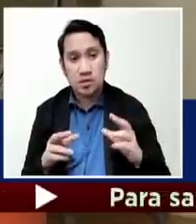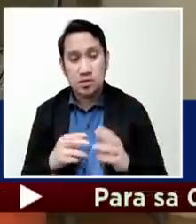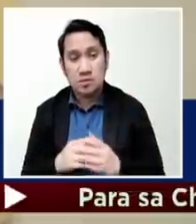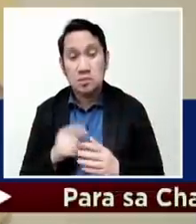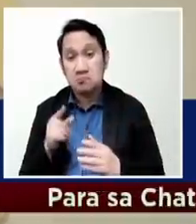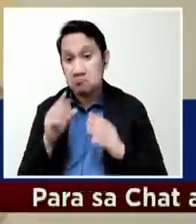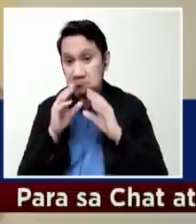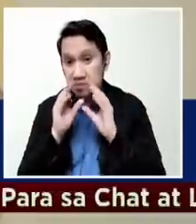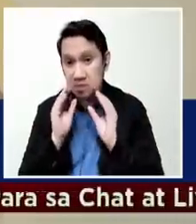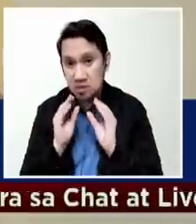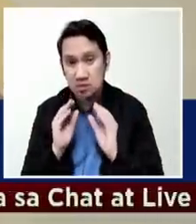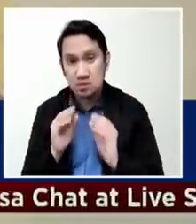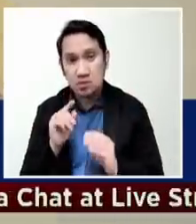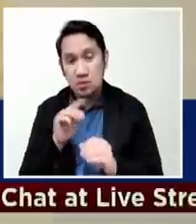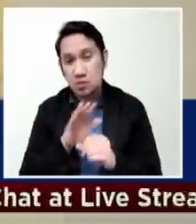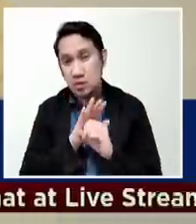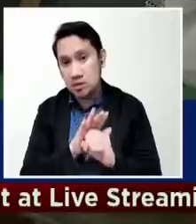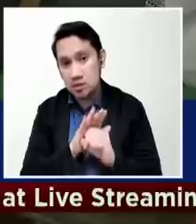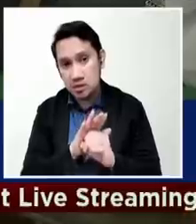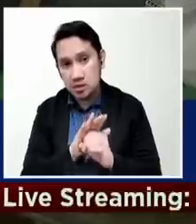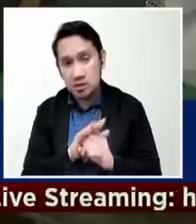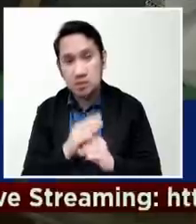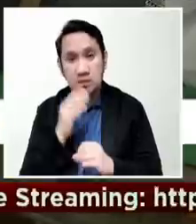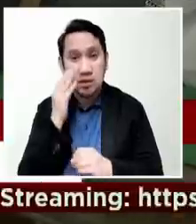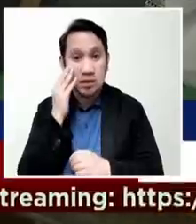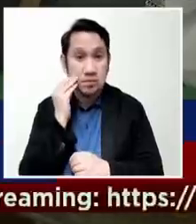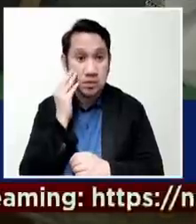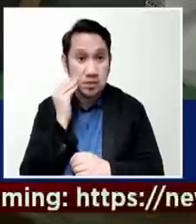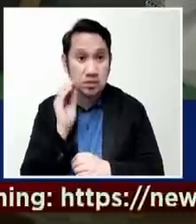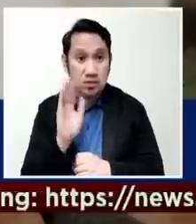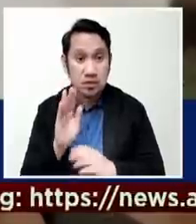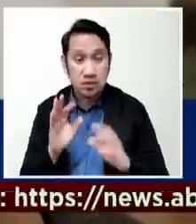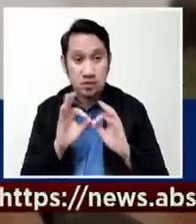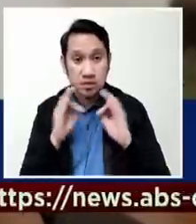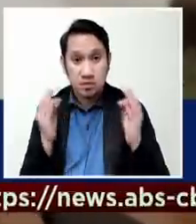din ang Maynilad sa stress na pinagdaanan ng pamilya ni Manny.